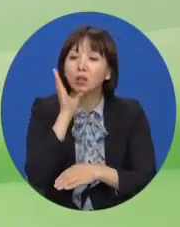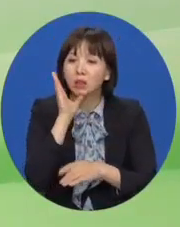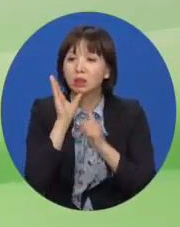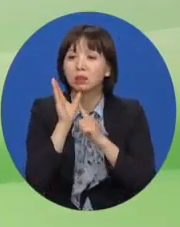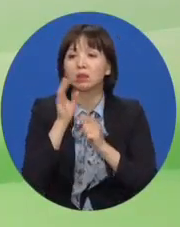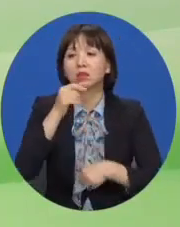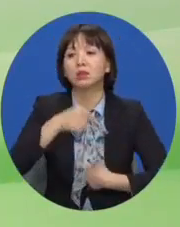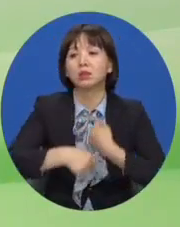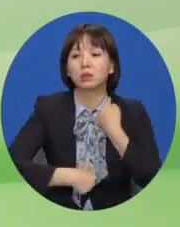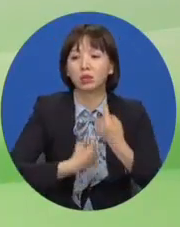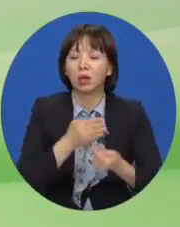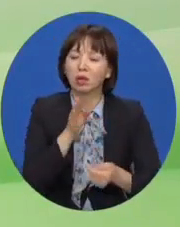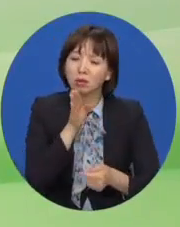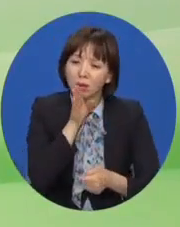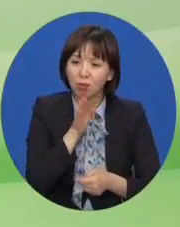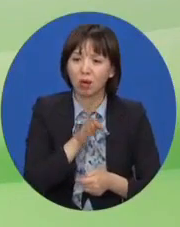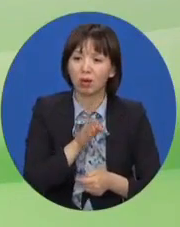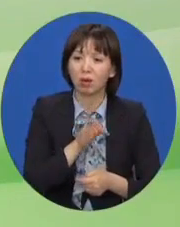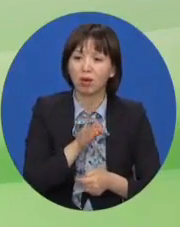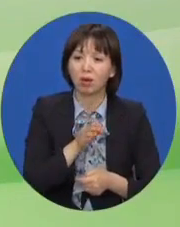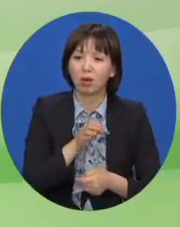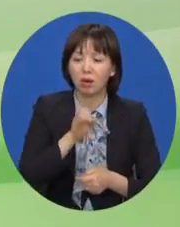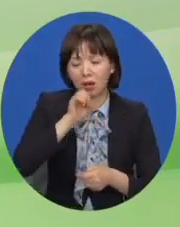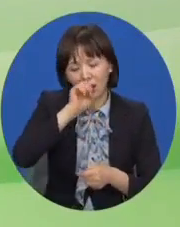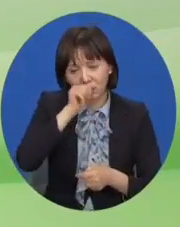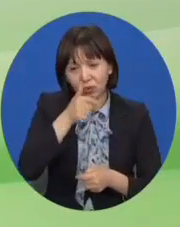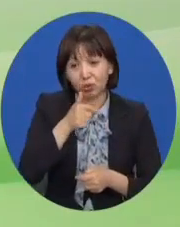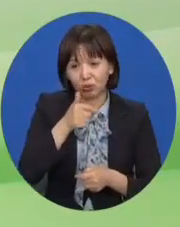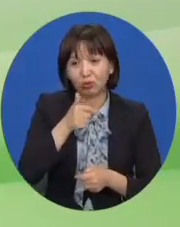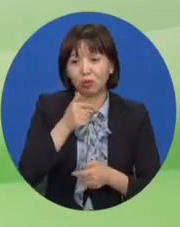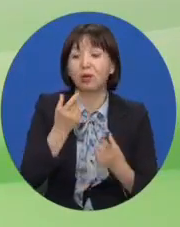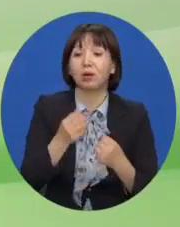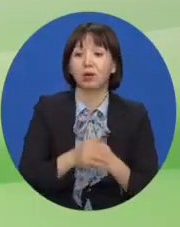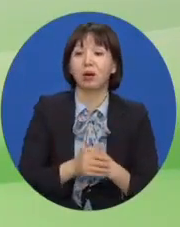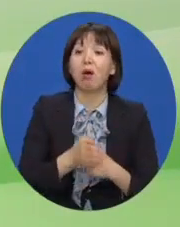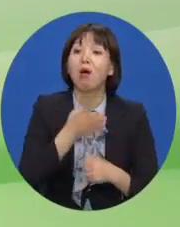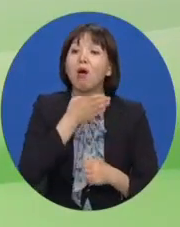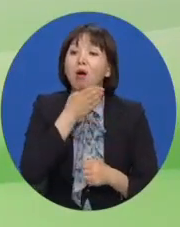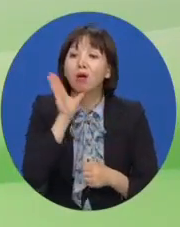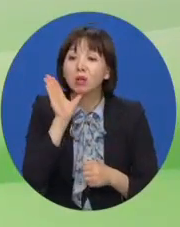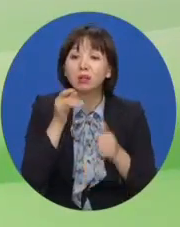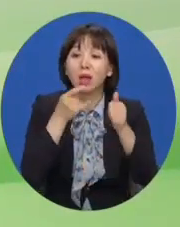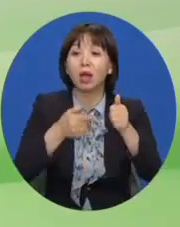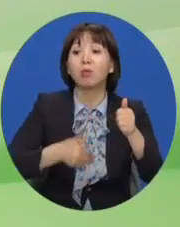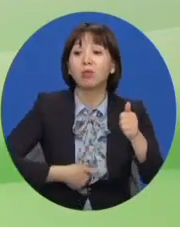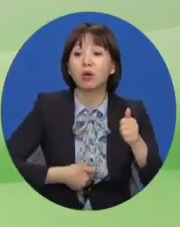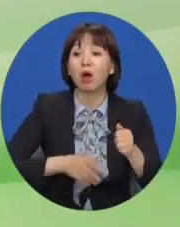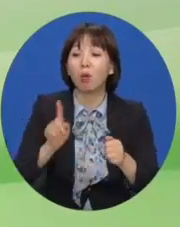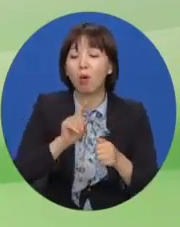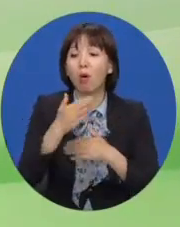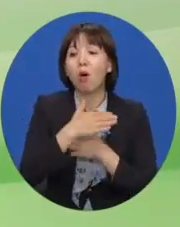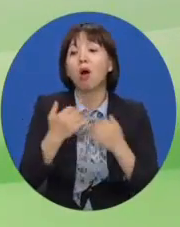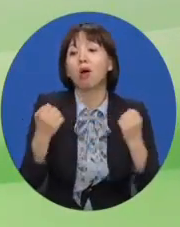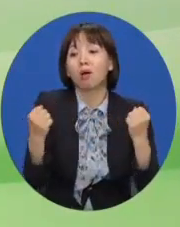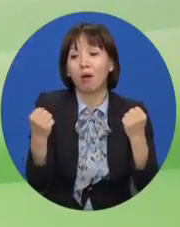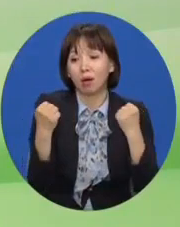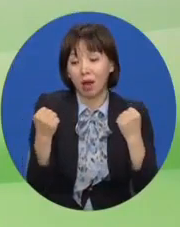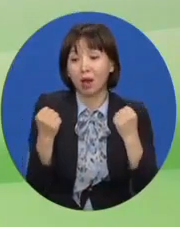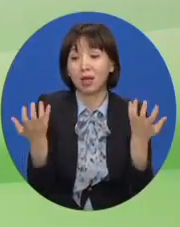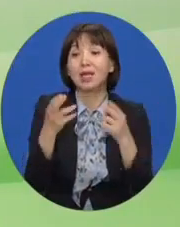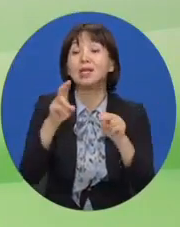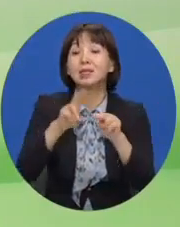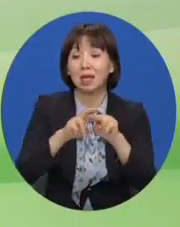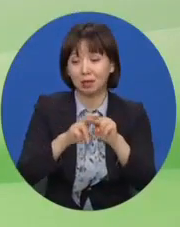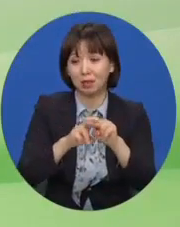얼마나 비참한 그런 현실인지를 아십니까? 어르신들에게 필요한 것은 건강이고